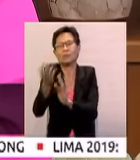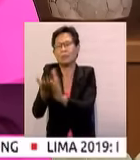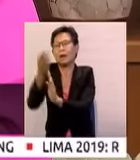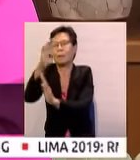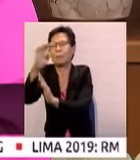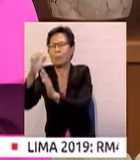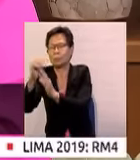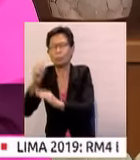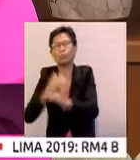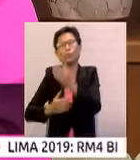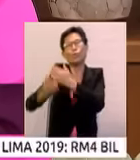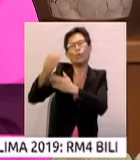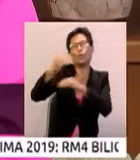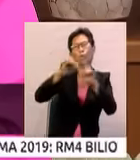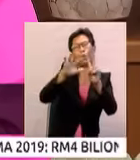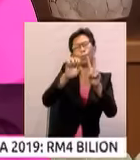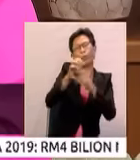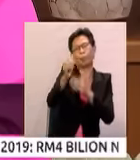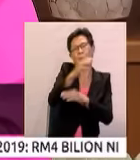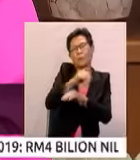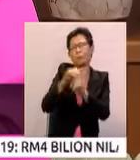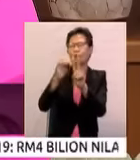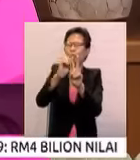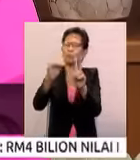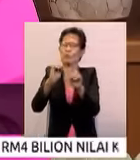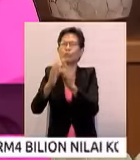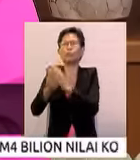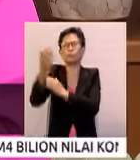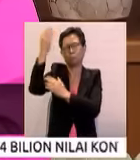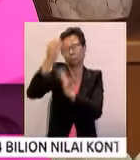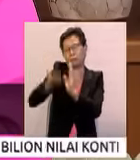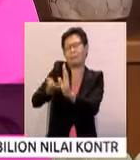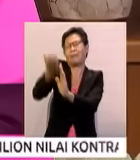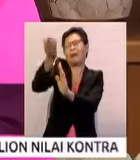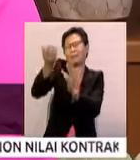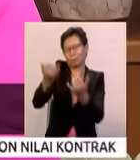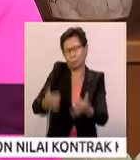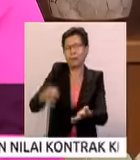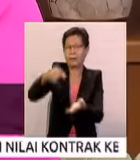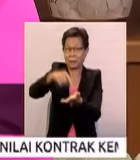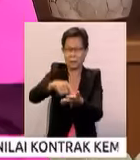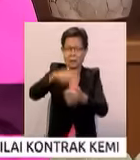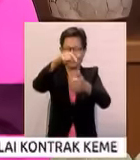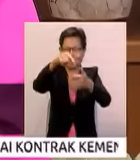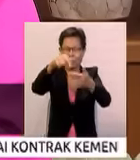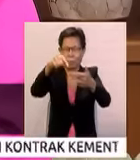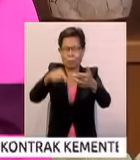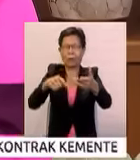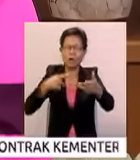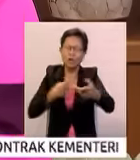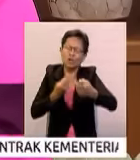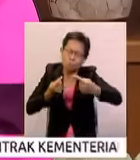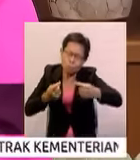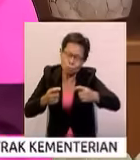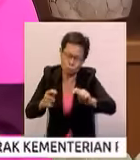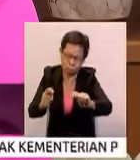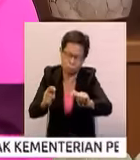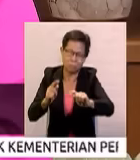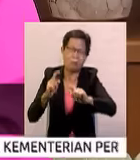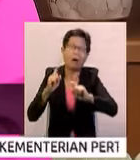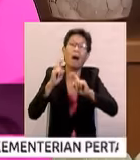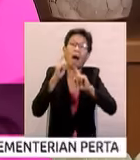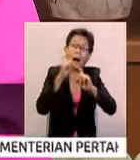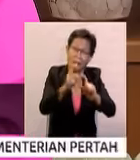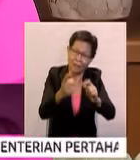sebelum ini sekitar RM250 dan RM200. Jadi inilah perkara-perkara yang cuba kita berikan